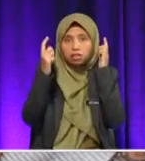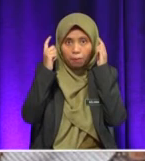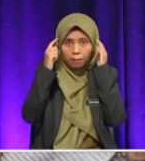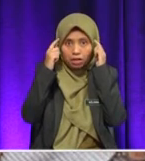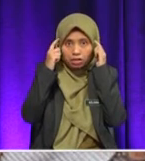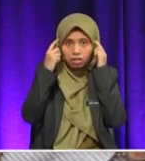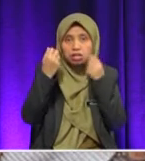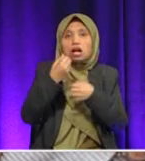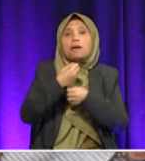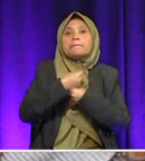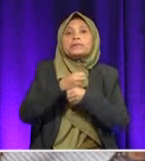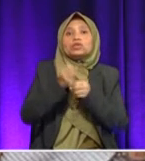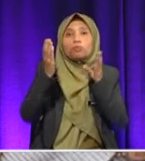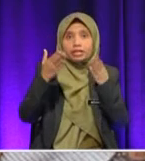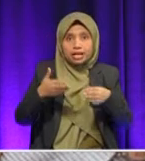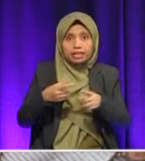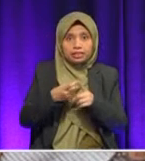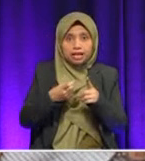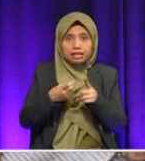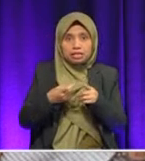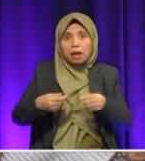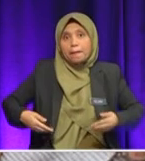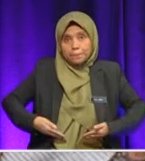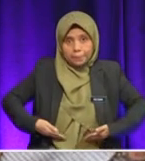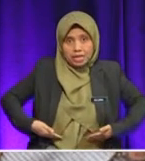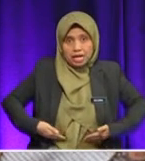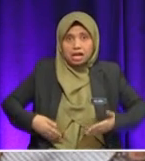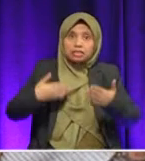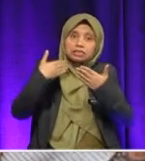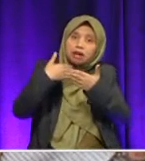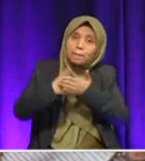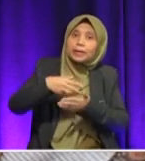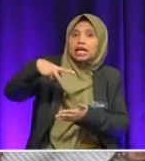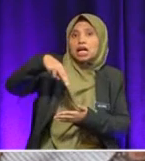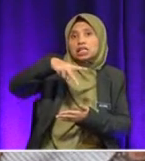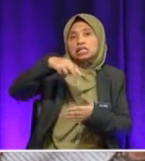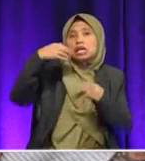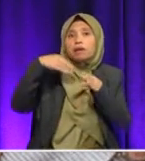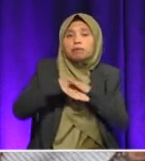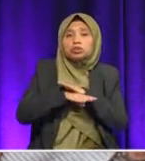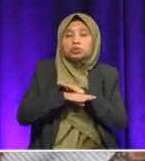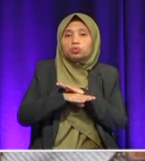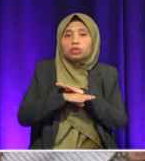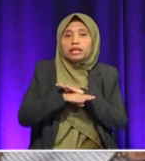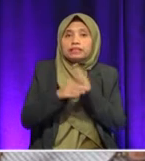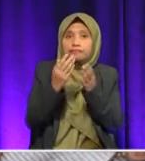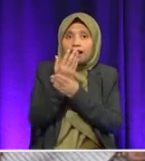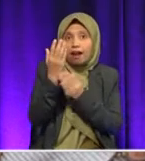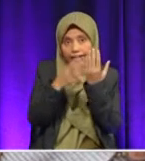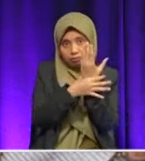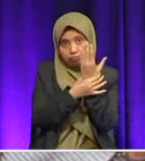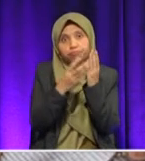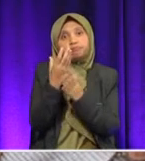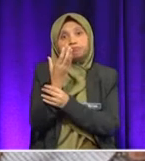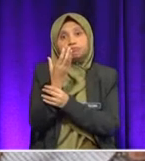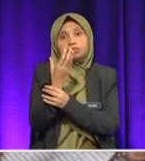Tentukan bentuk bacanya daripada pinggang punggung sampai ke kaki kemudian masukkan Princess Tandain AB